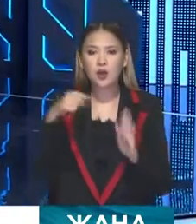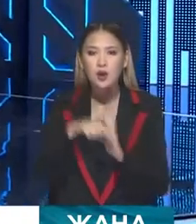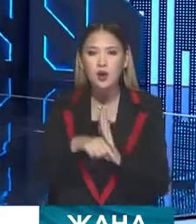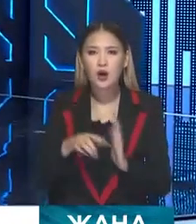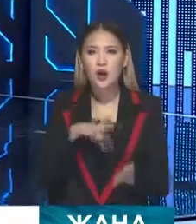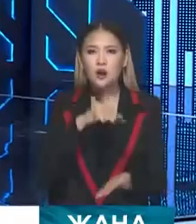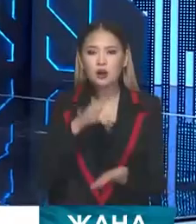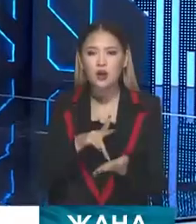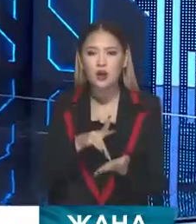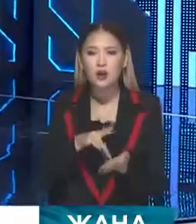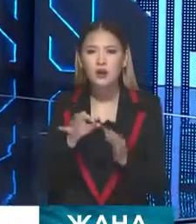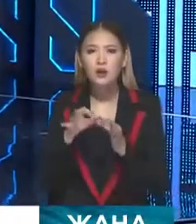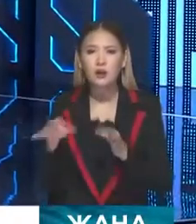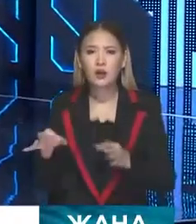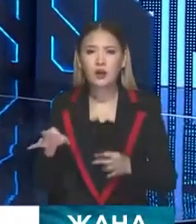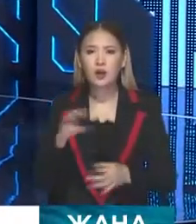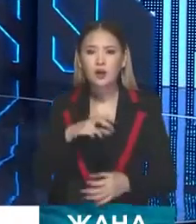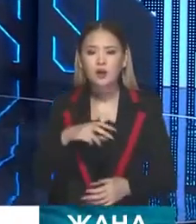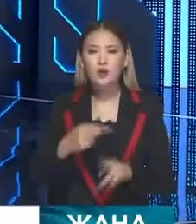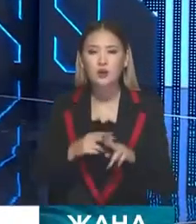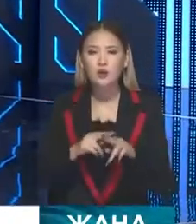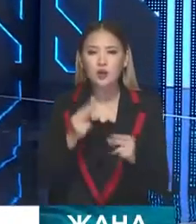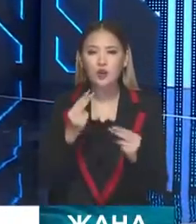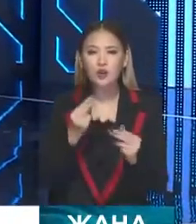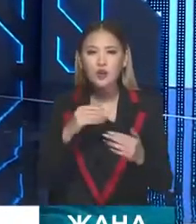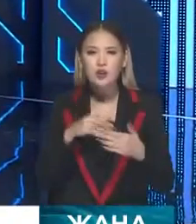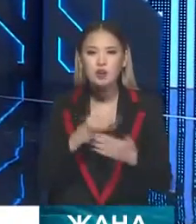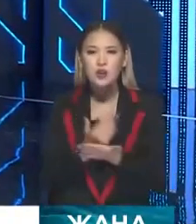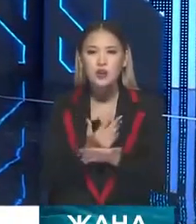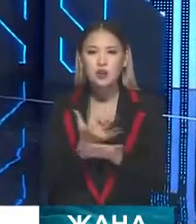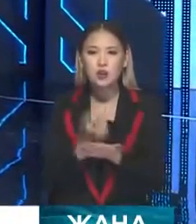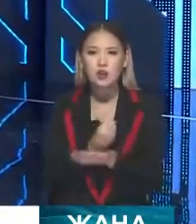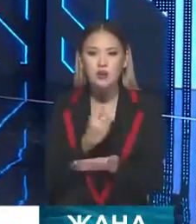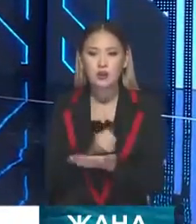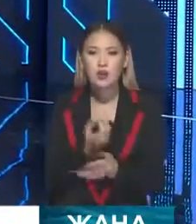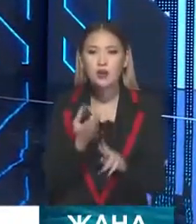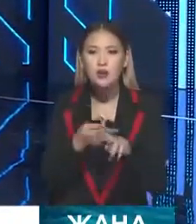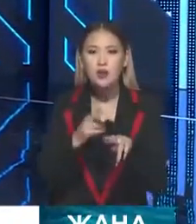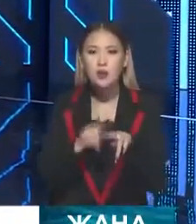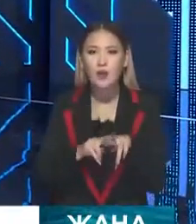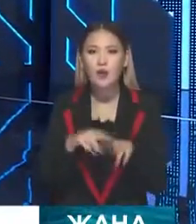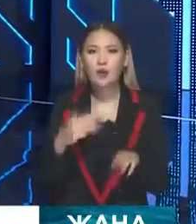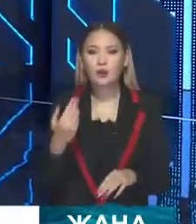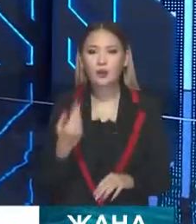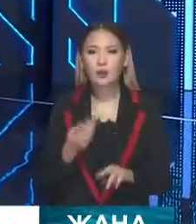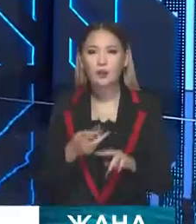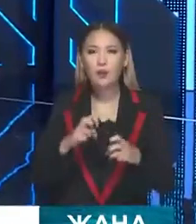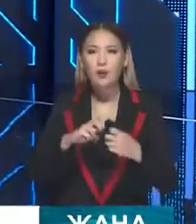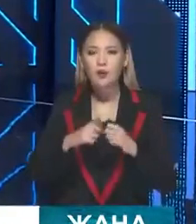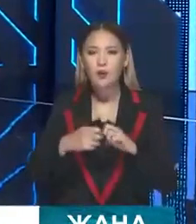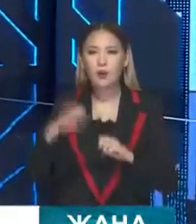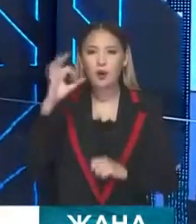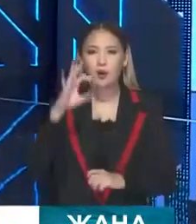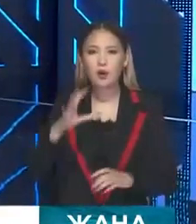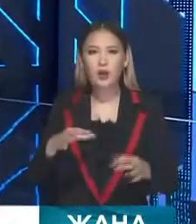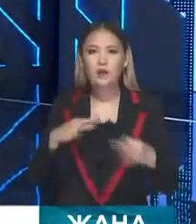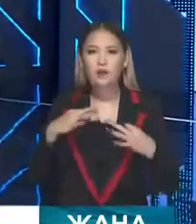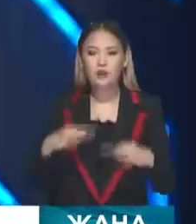қалалар арасында жүріп күн көріп жатыр. Сонтан бұл мәселені шешу үшін оларға